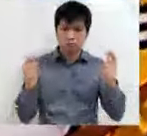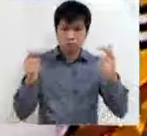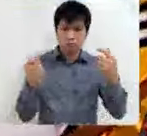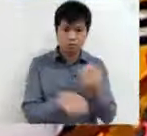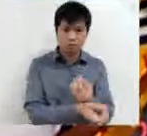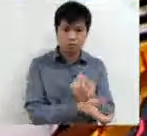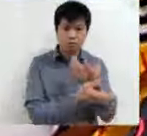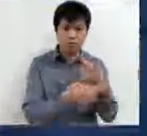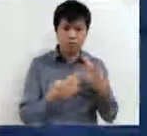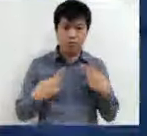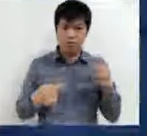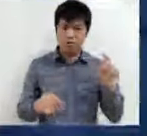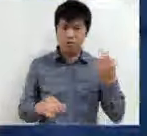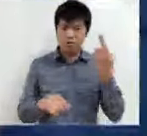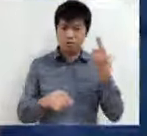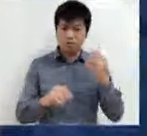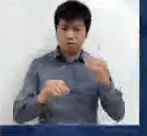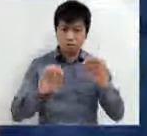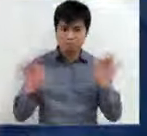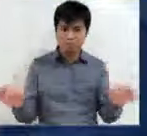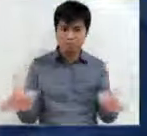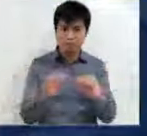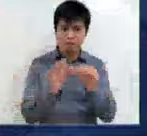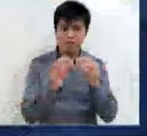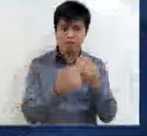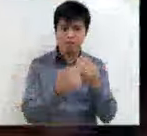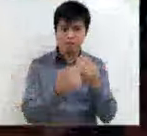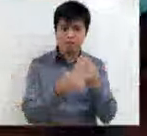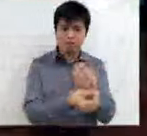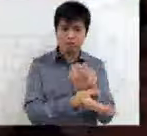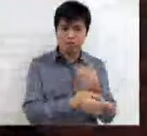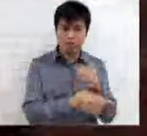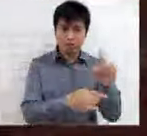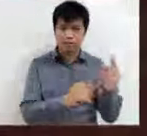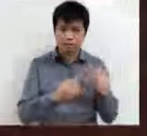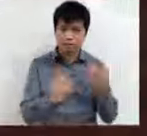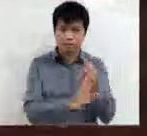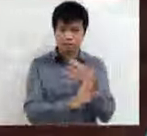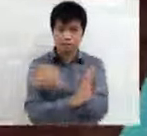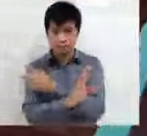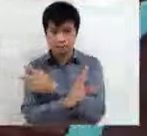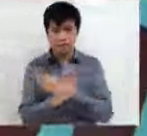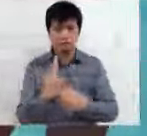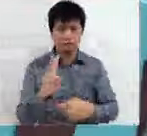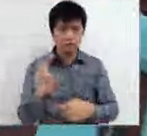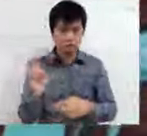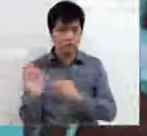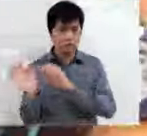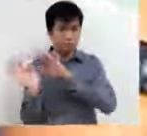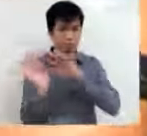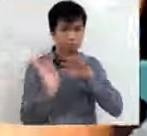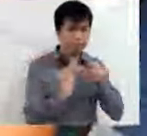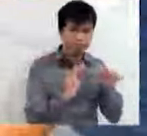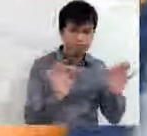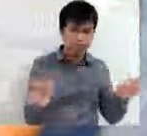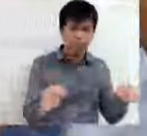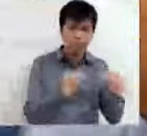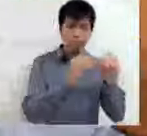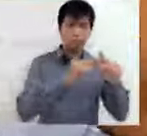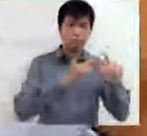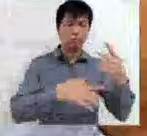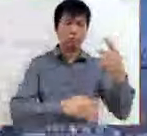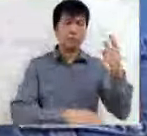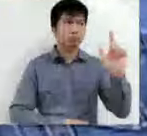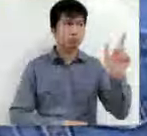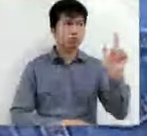ng pambobomba. Pero kung dati, nasa mahigit 200 ang dumadalo sa misa, kanina, nasa 20 lang.